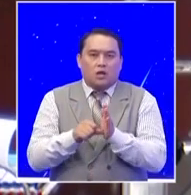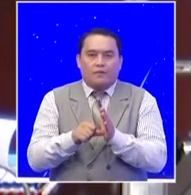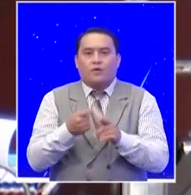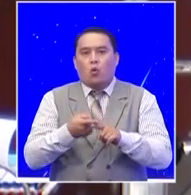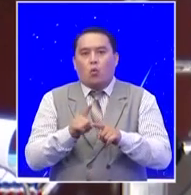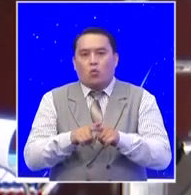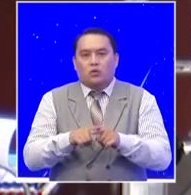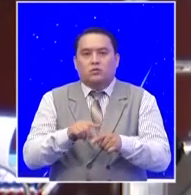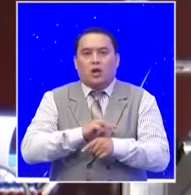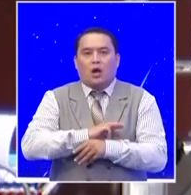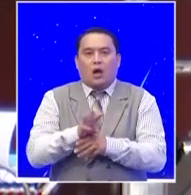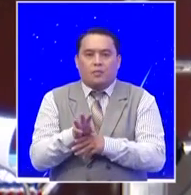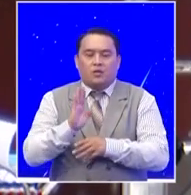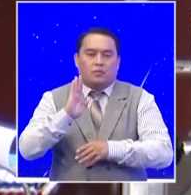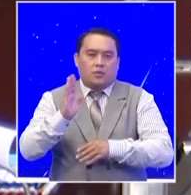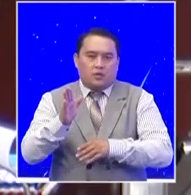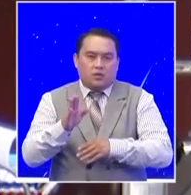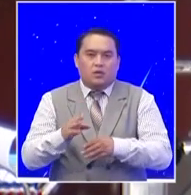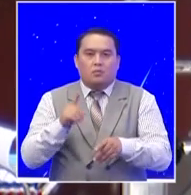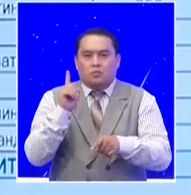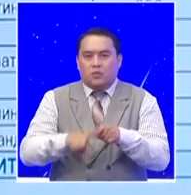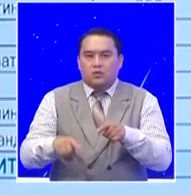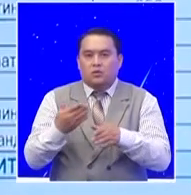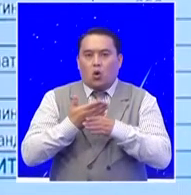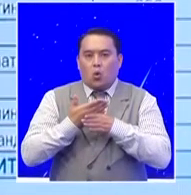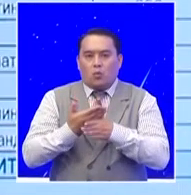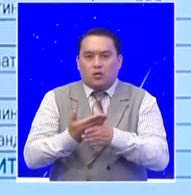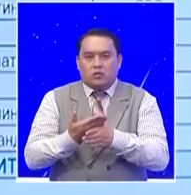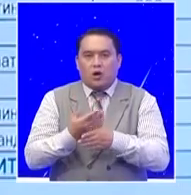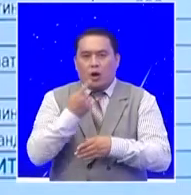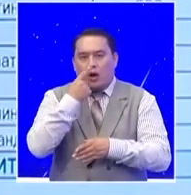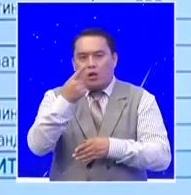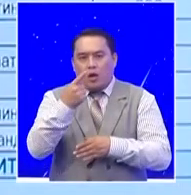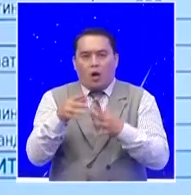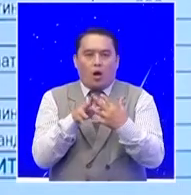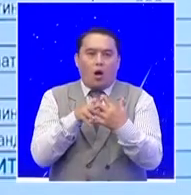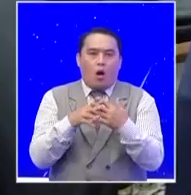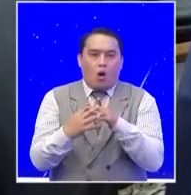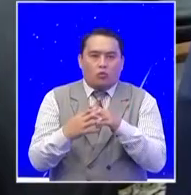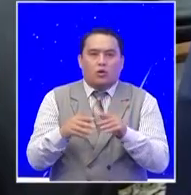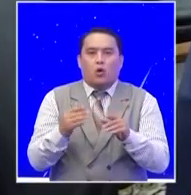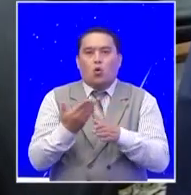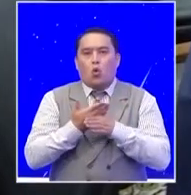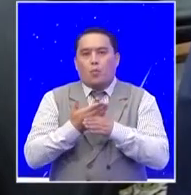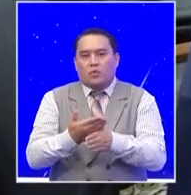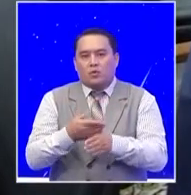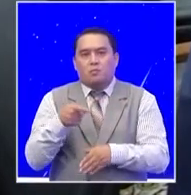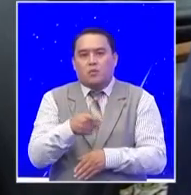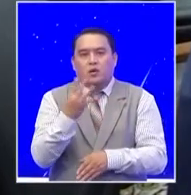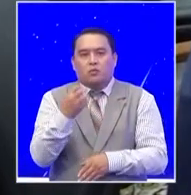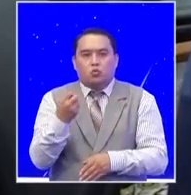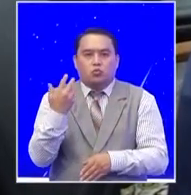6237 орын оттегі концентраторларының есебінен қосылады. Жедел жәрдем бармайтын шалға елді мекен тұрғындарына көмек